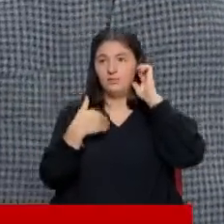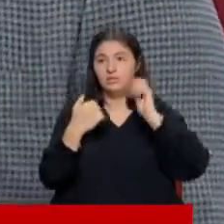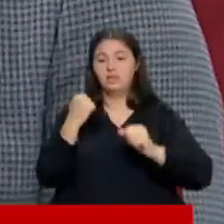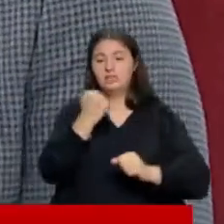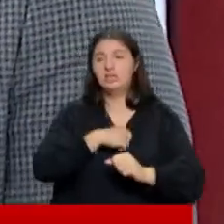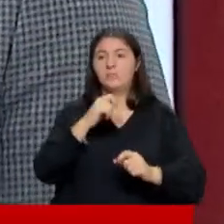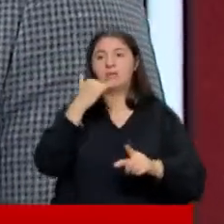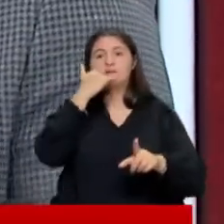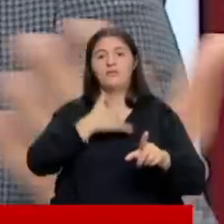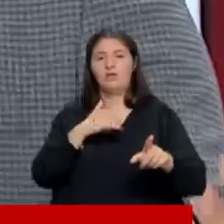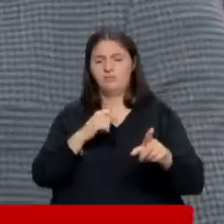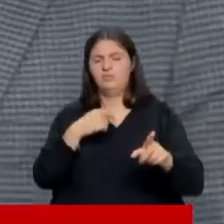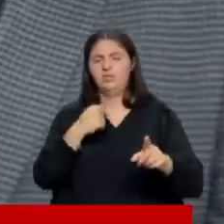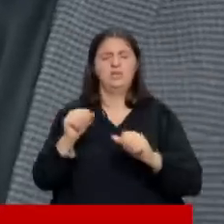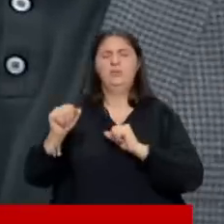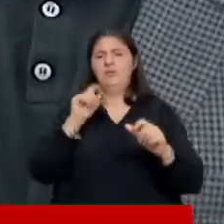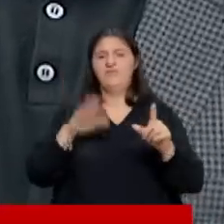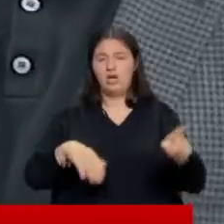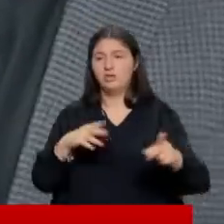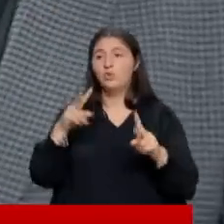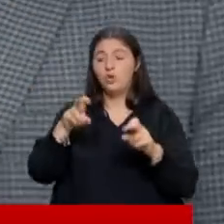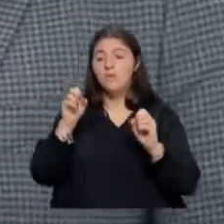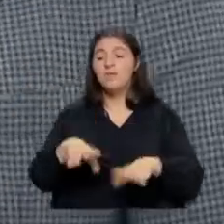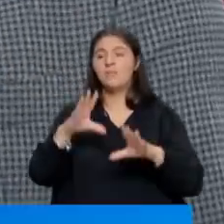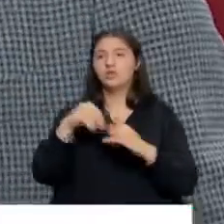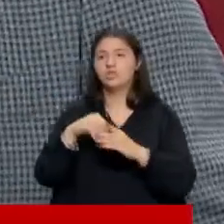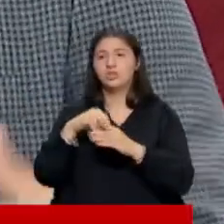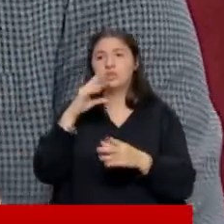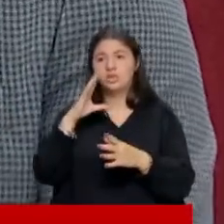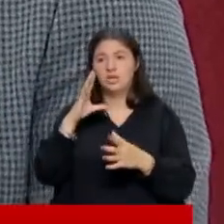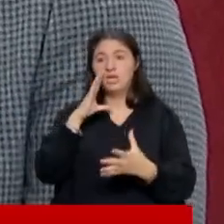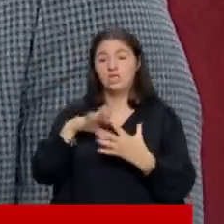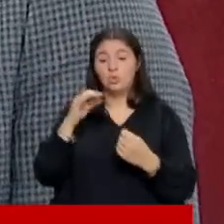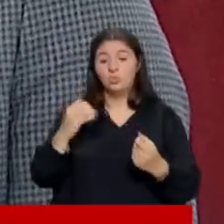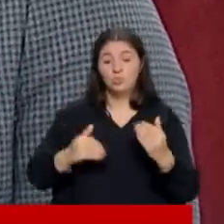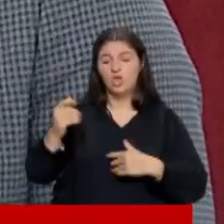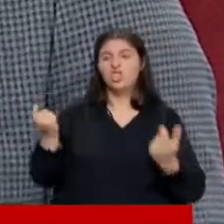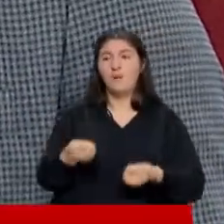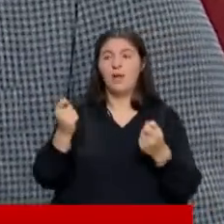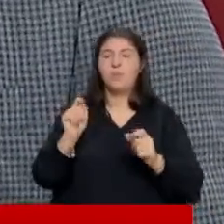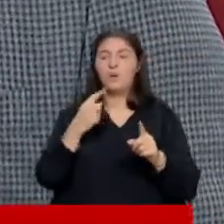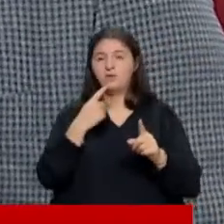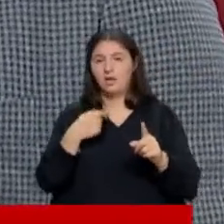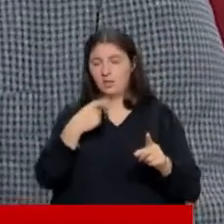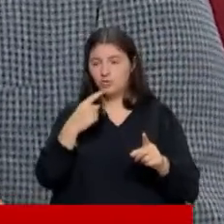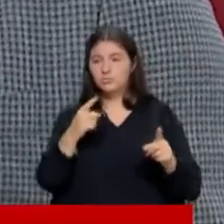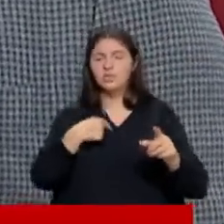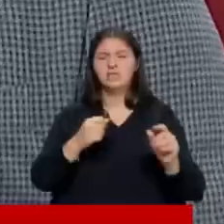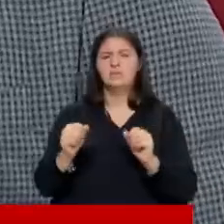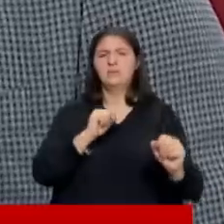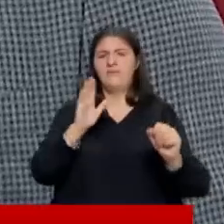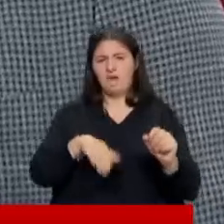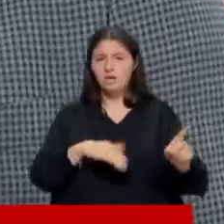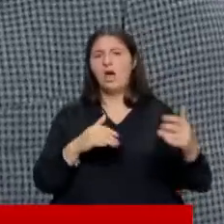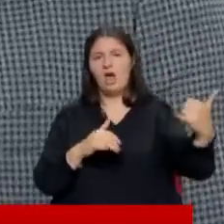sitem etmek için telefon etmişti bırakmamak için insanüstü çaba harcıyor demiştim sitem etmek